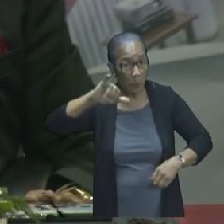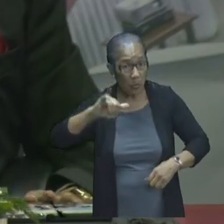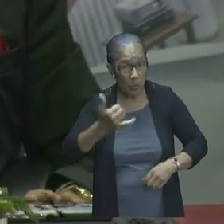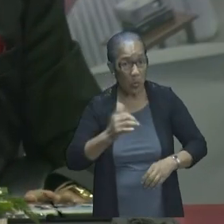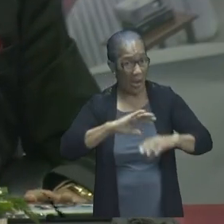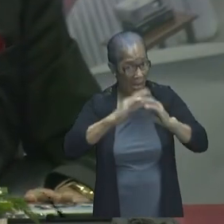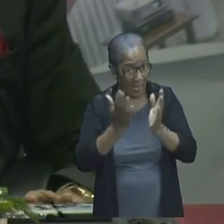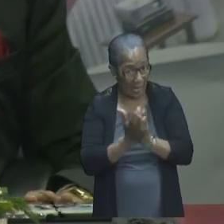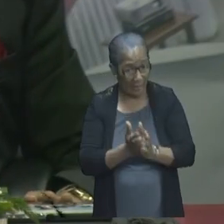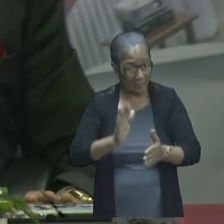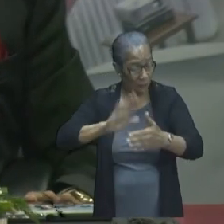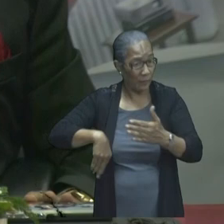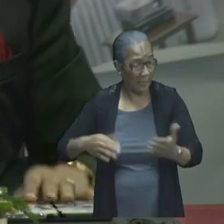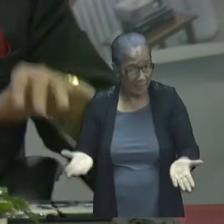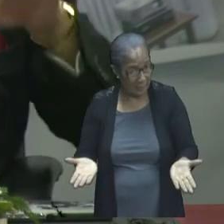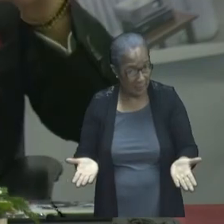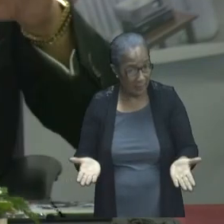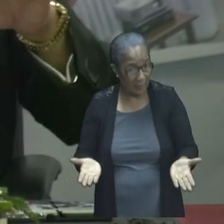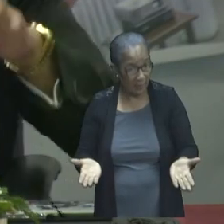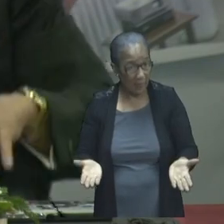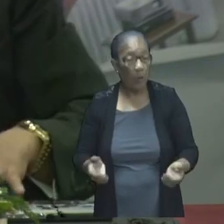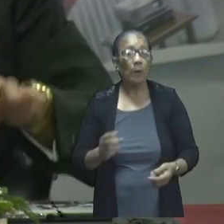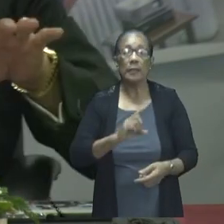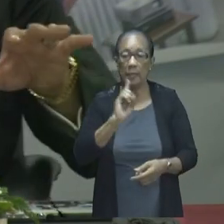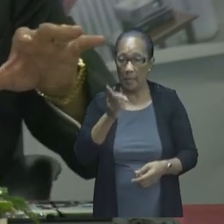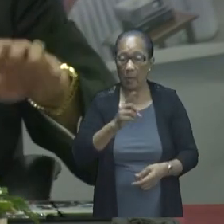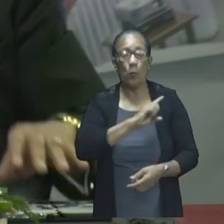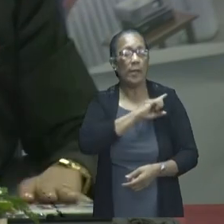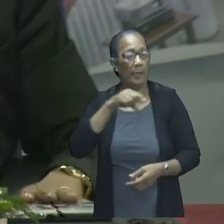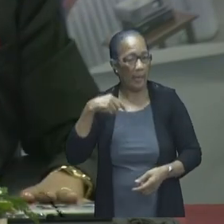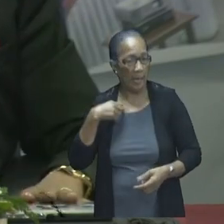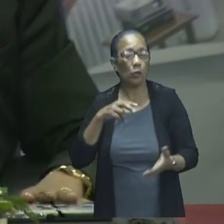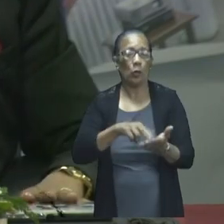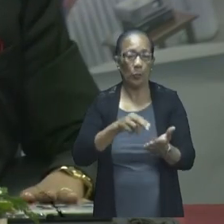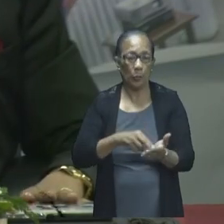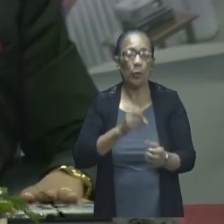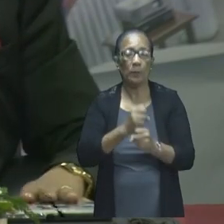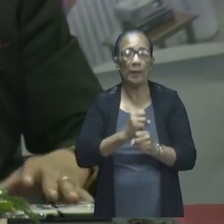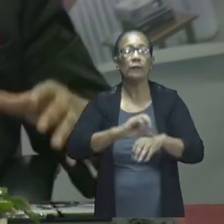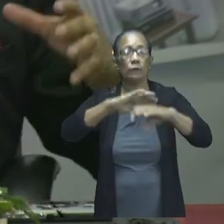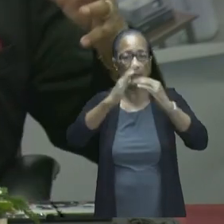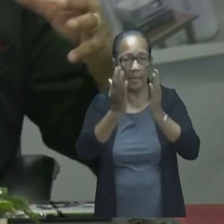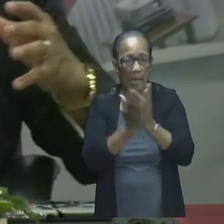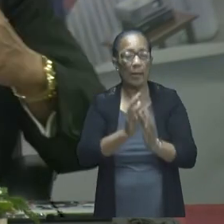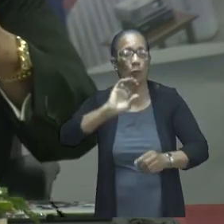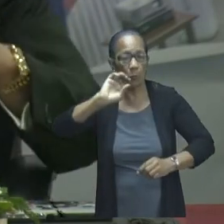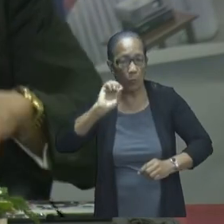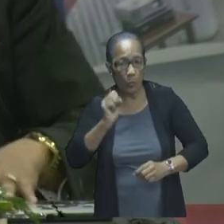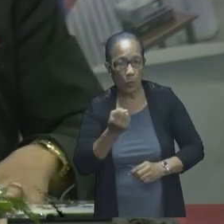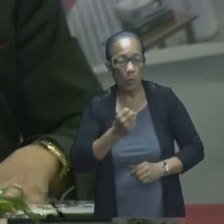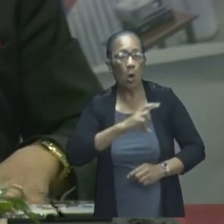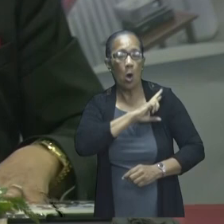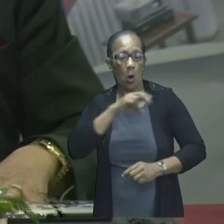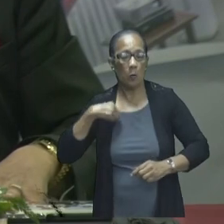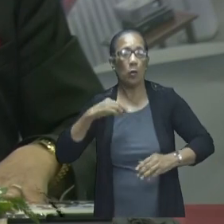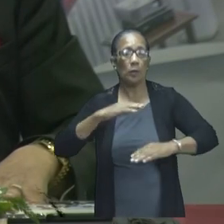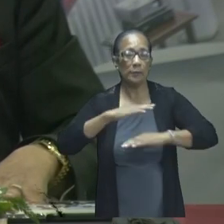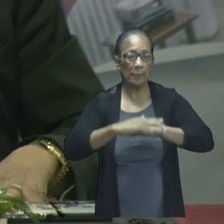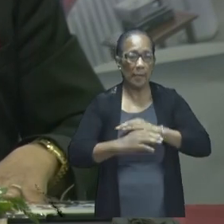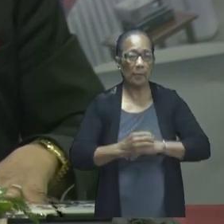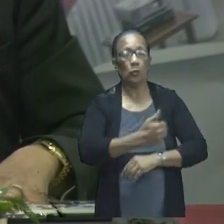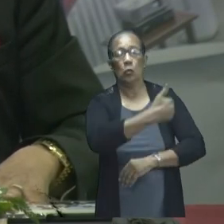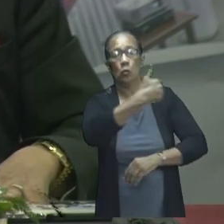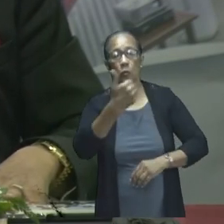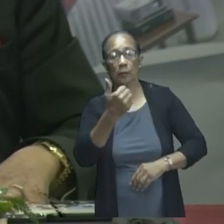nu niet onder deze lening we gaan gebruik maken van alle mogelijkheden die hebben aanslaan om als laat strategisch te positioneren om maximaal